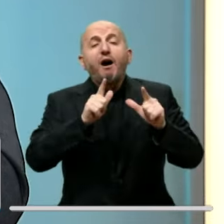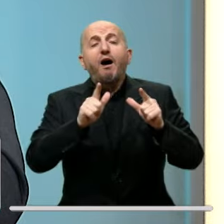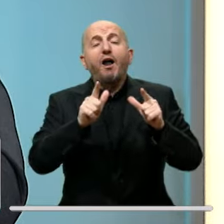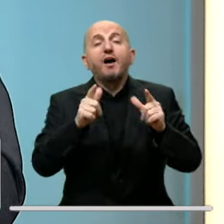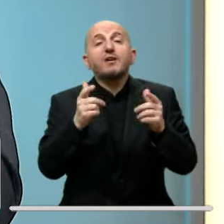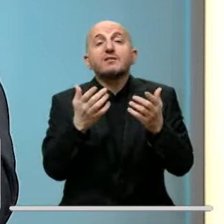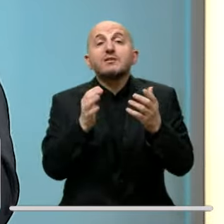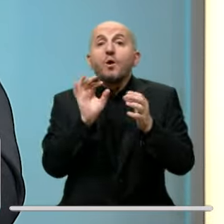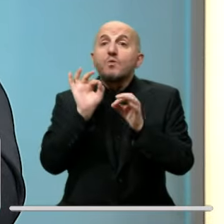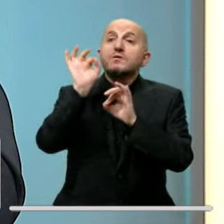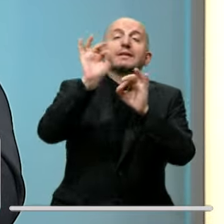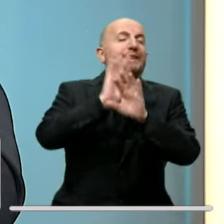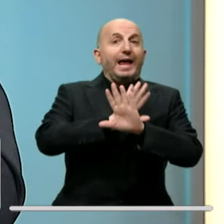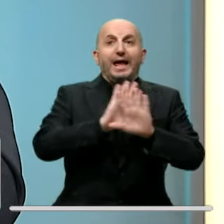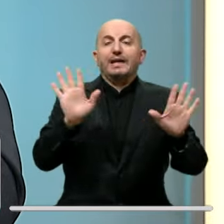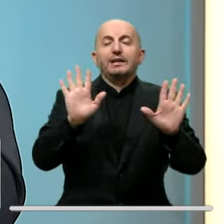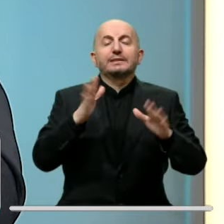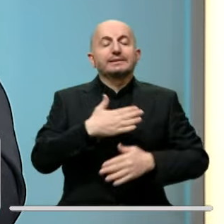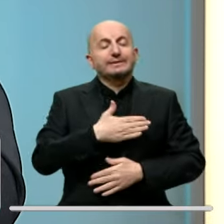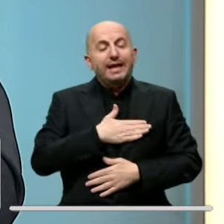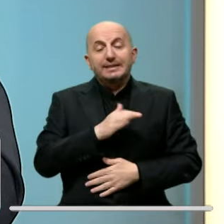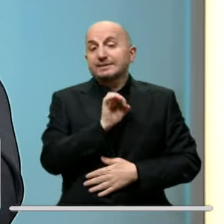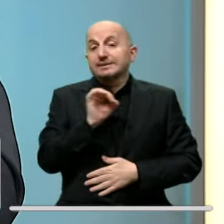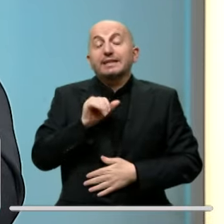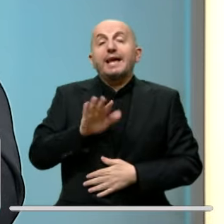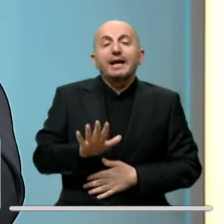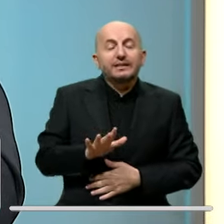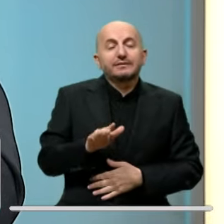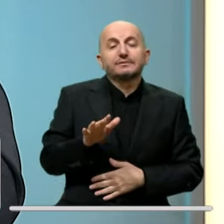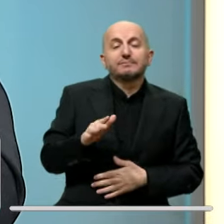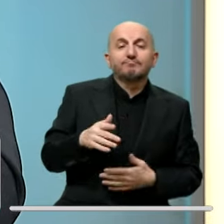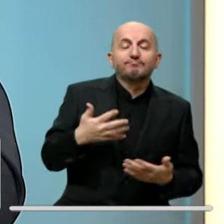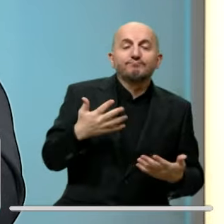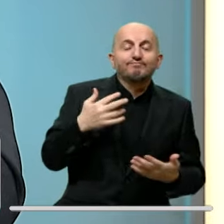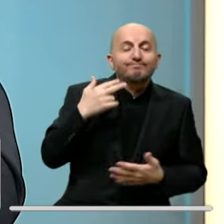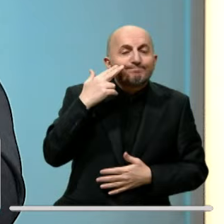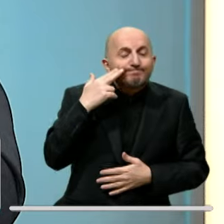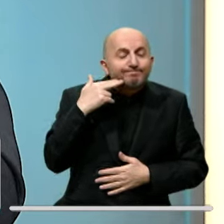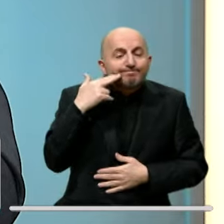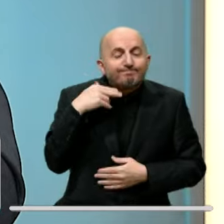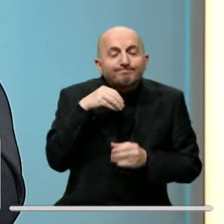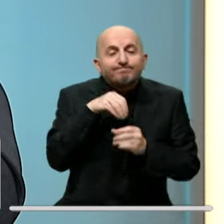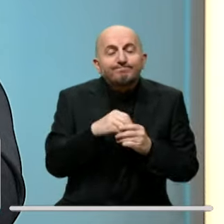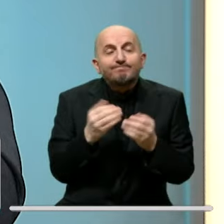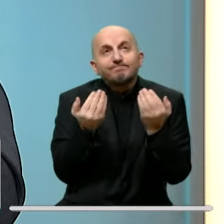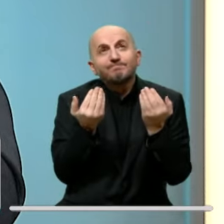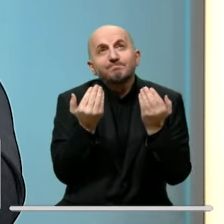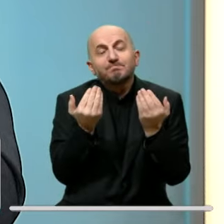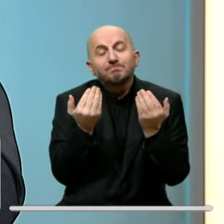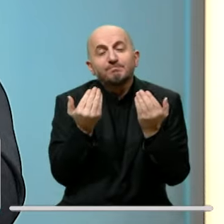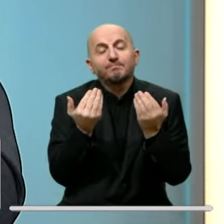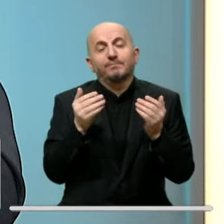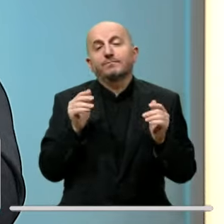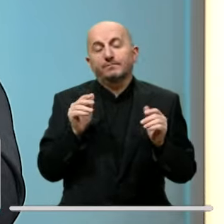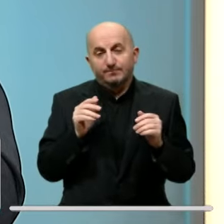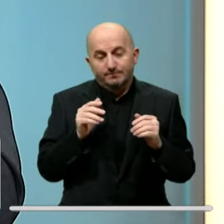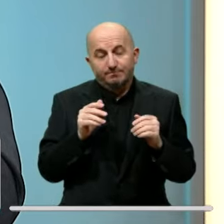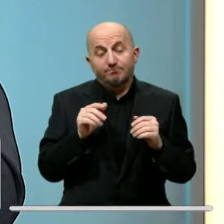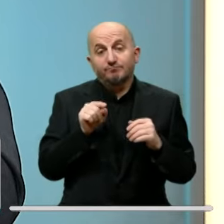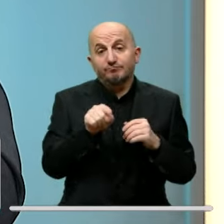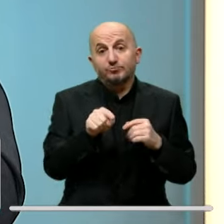edeyim düşüncesi değil, bir saygısızlık değil. Tamamen bir edep içerisinde dua etmektir. Buna